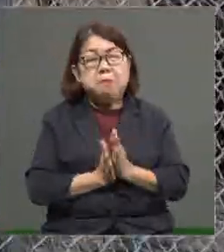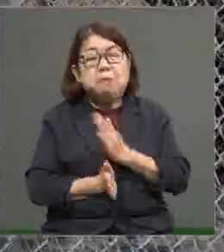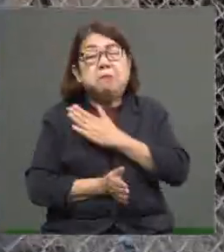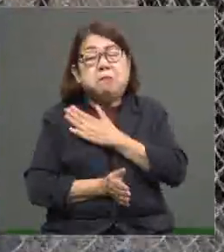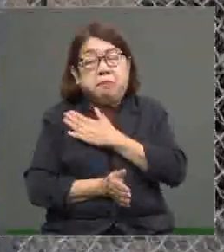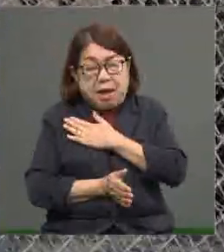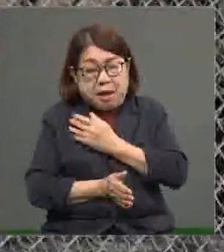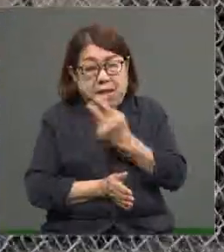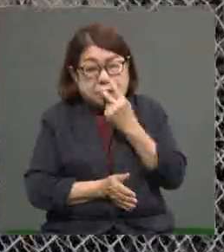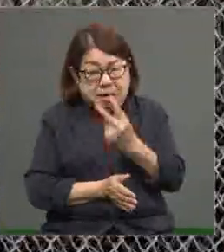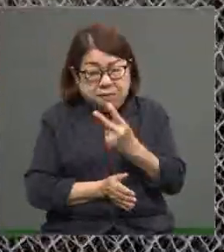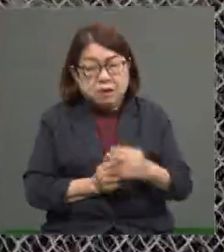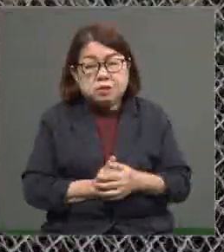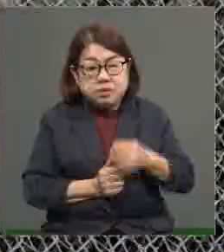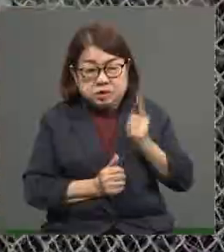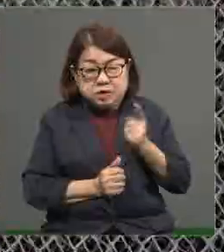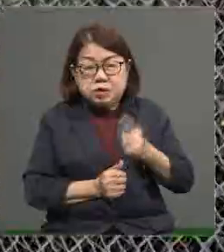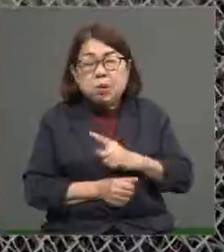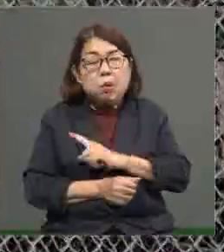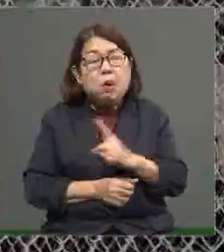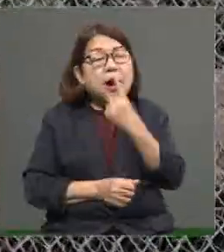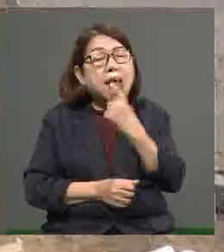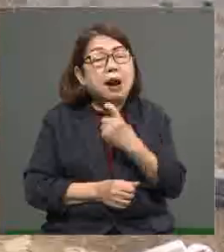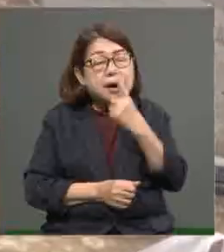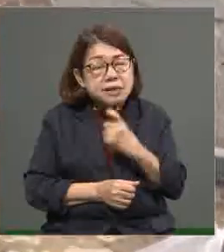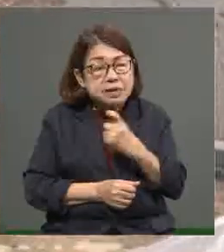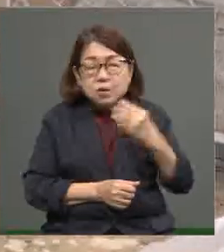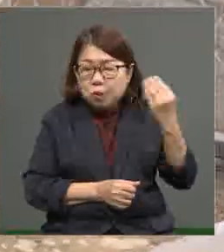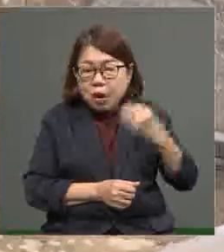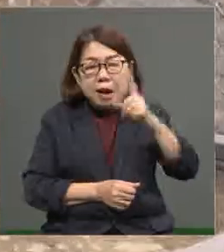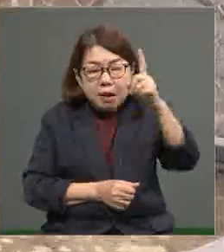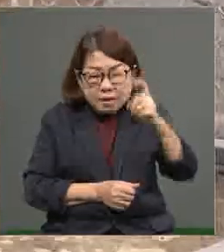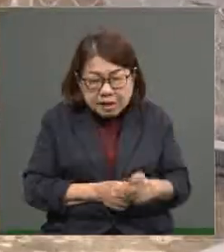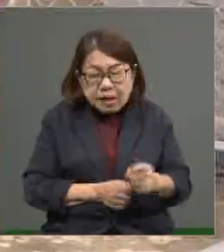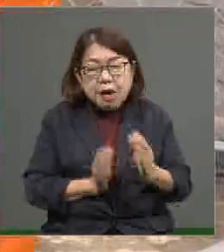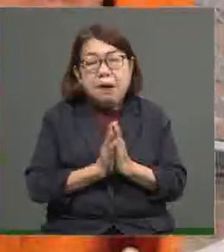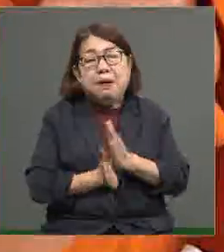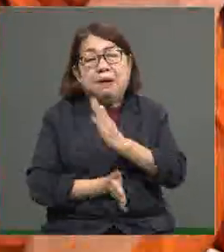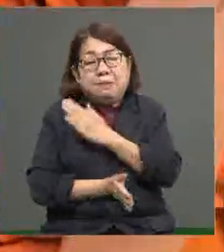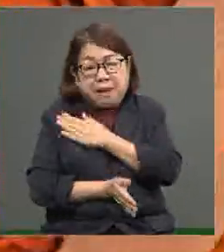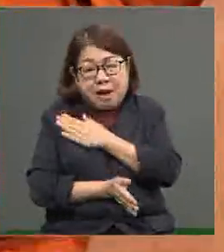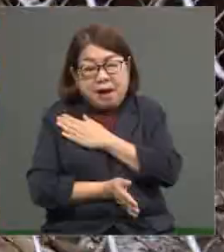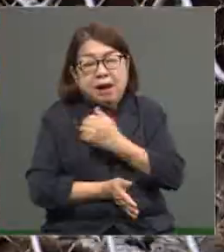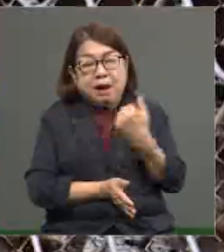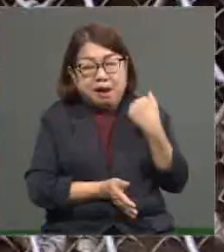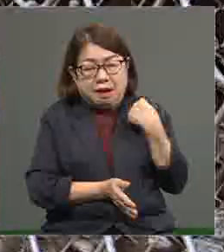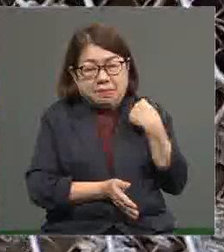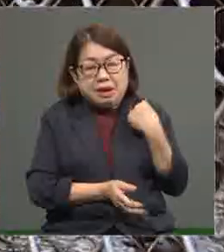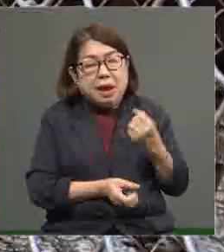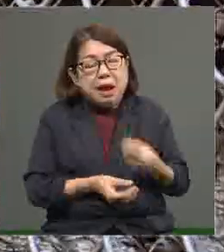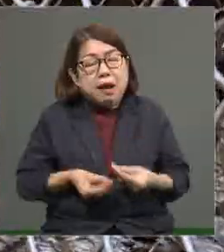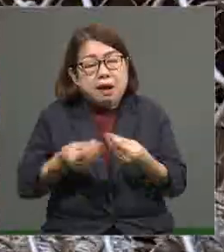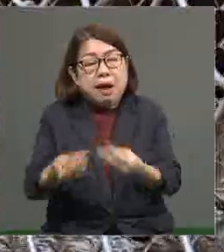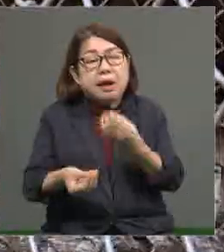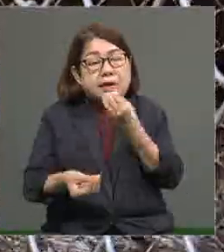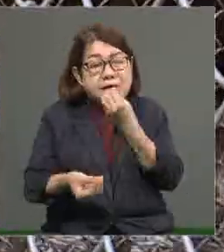สงฆ์เหล่านี้ฮะเนื่องจากว่าทุกๆวันอาทิตย์เนี่ยครับพระสงฆ์จากวัดเสาธงทองพระอารามหลวงจัดทอดผ้าป่าอาหารลิง